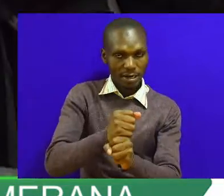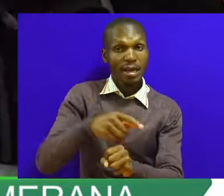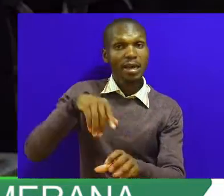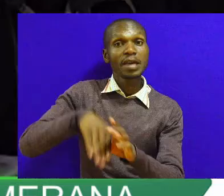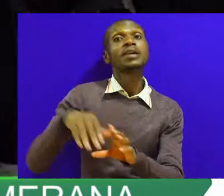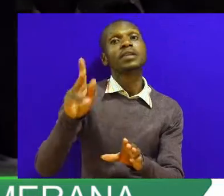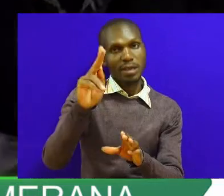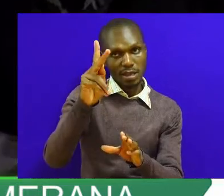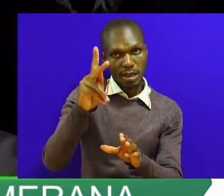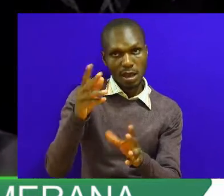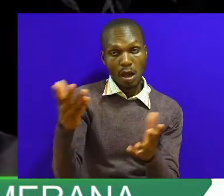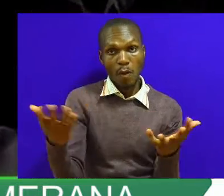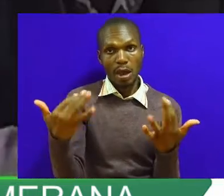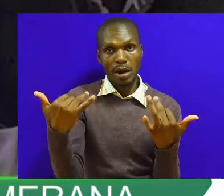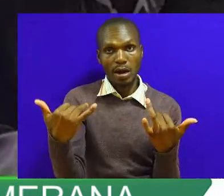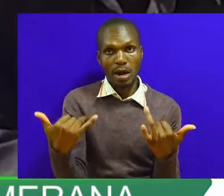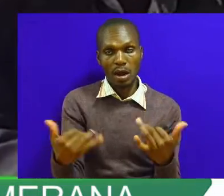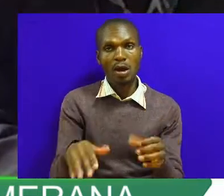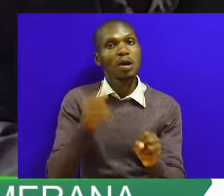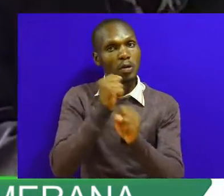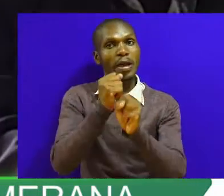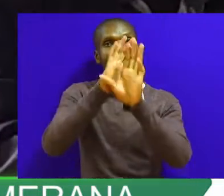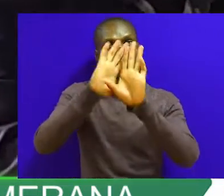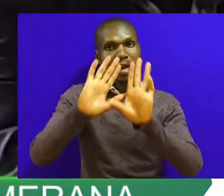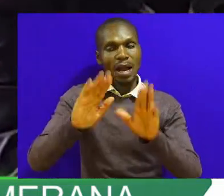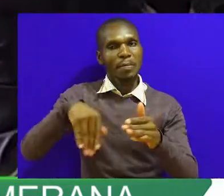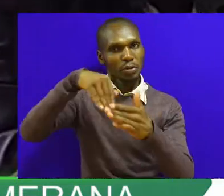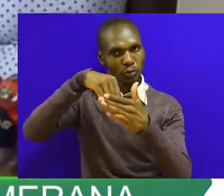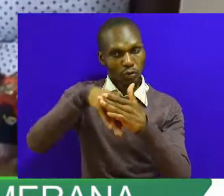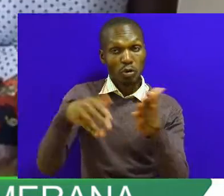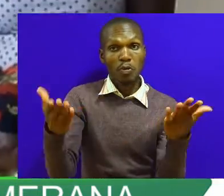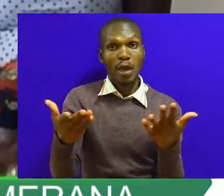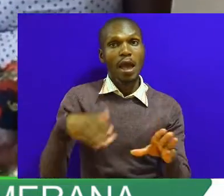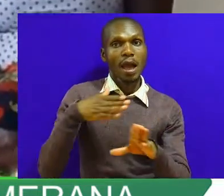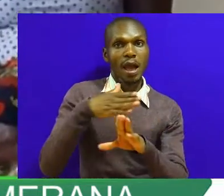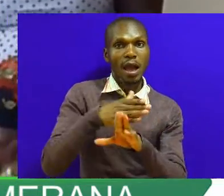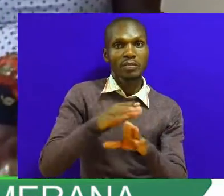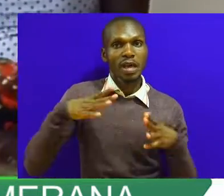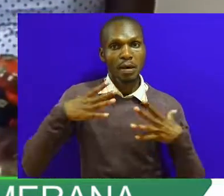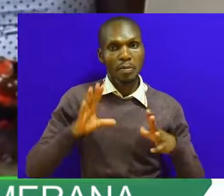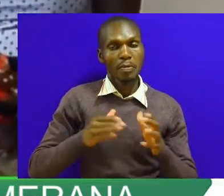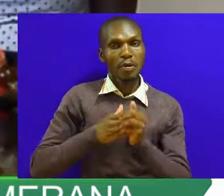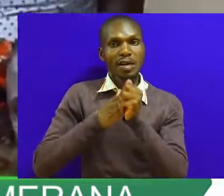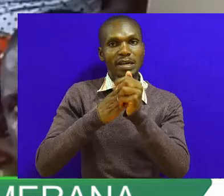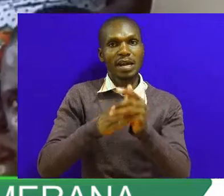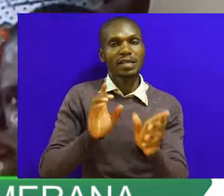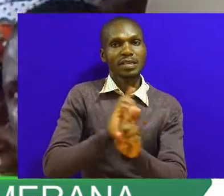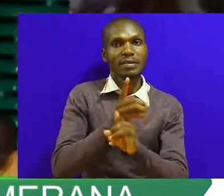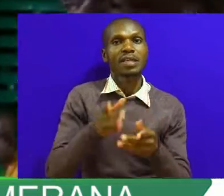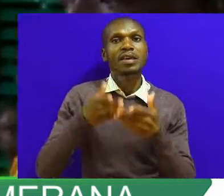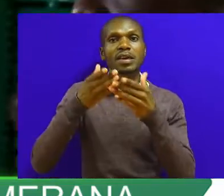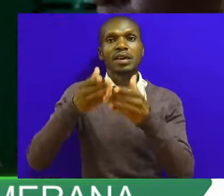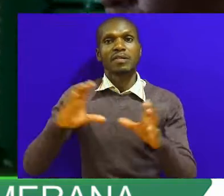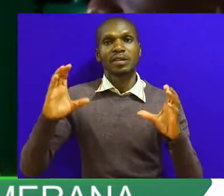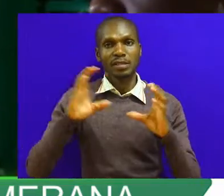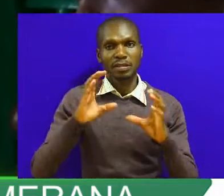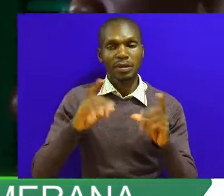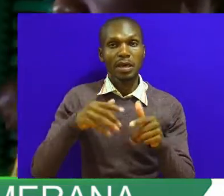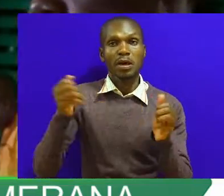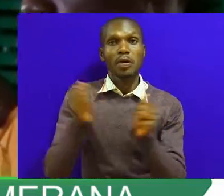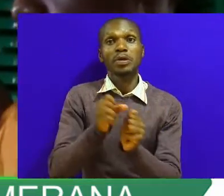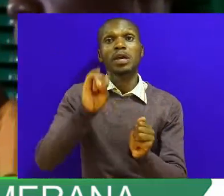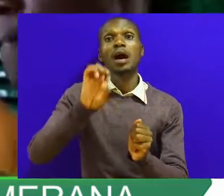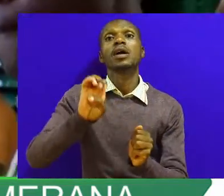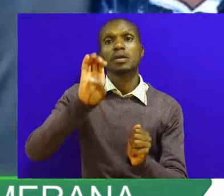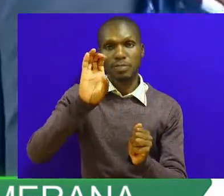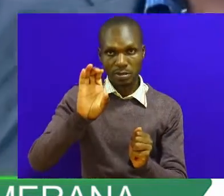ya Kenya asebono chikampeni cha betirense eyemagega yabaruanereria au au kwae gwachi certificate ne kyombe kyo bachori